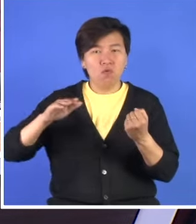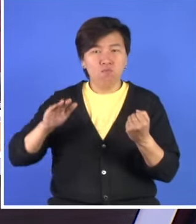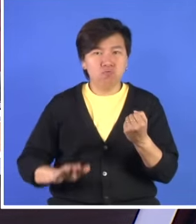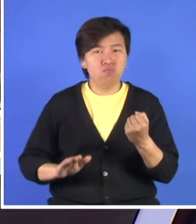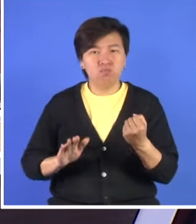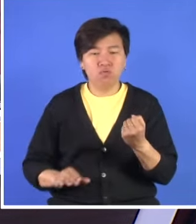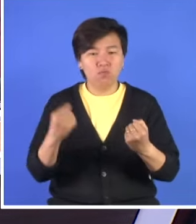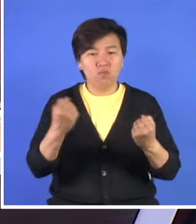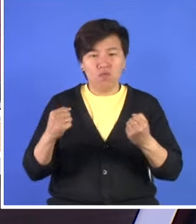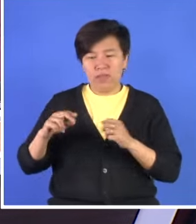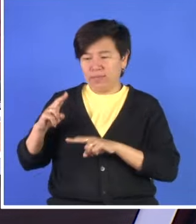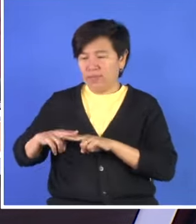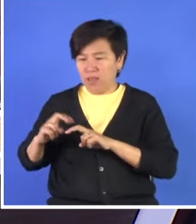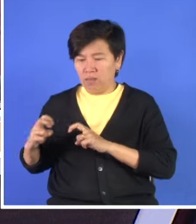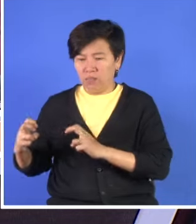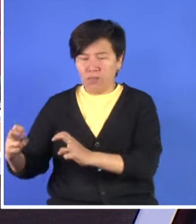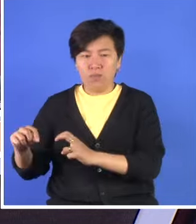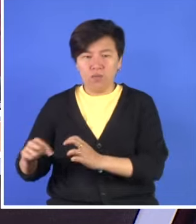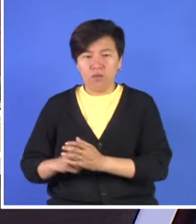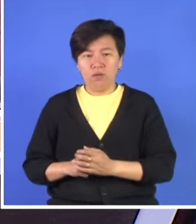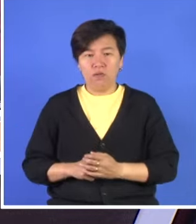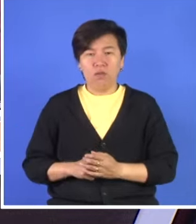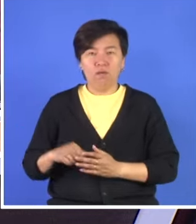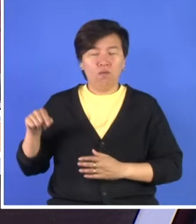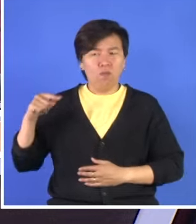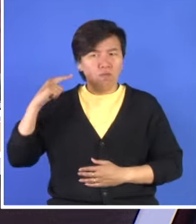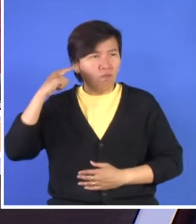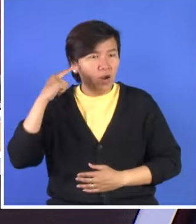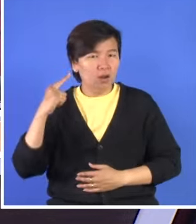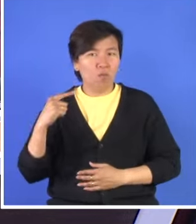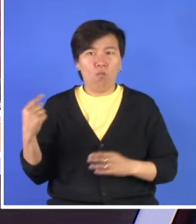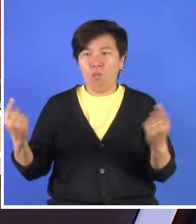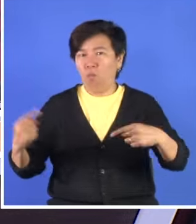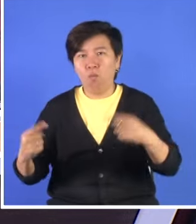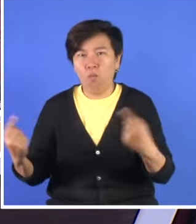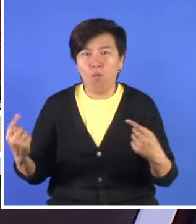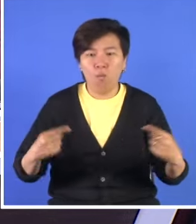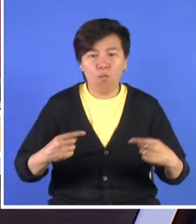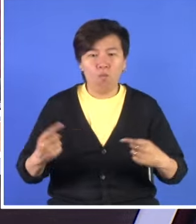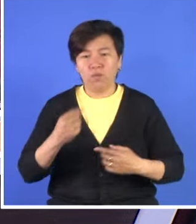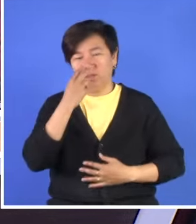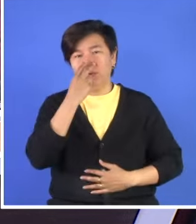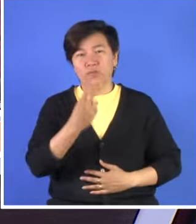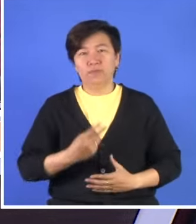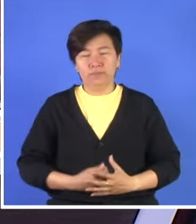ดื่มกันอยู่ด้วยเขาคิดเฮ้ยนี่เบิ้ลเครื่องใส่หรือเปล่า แบบนี้ ทะเลาะกันเป็นเรื่องเป็นราวมีภาพเหตุการณ์